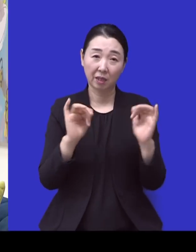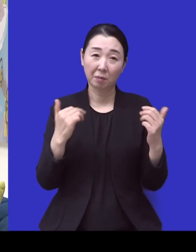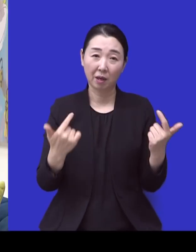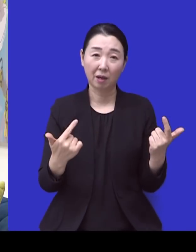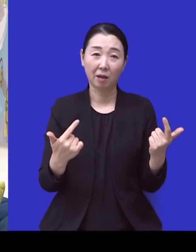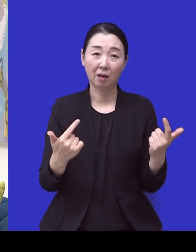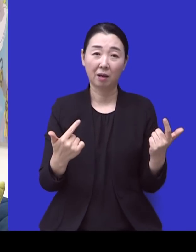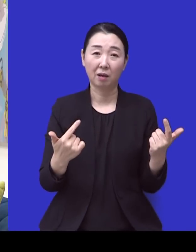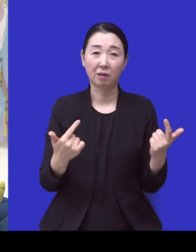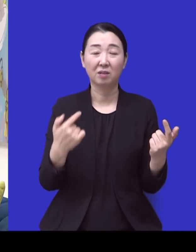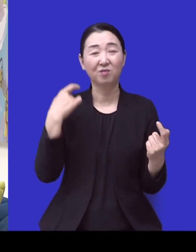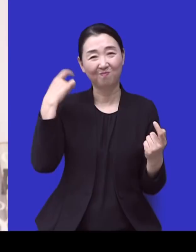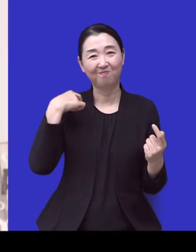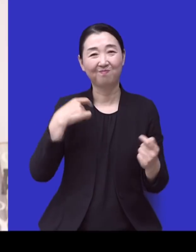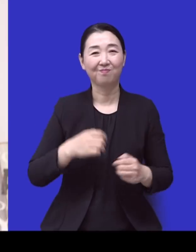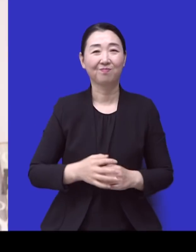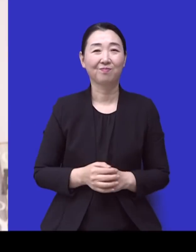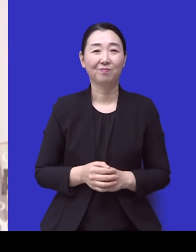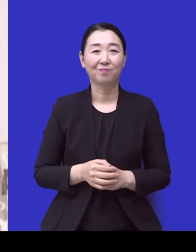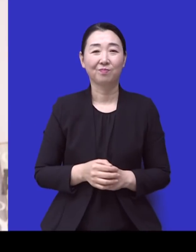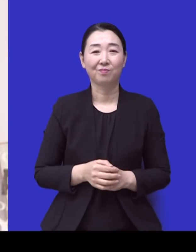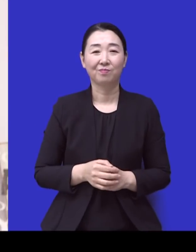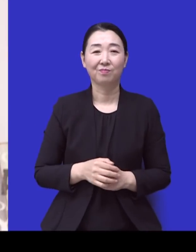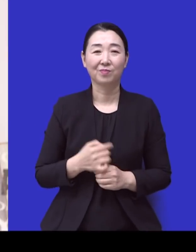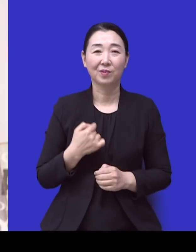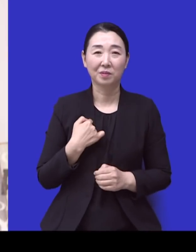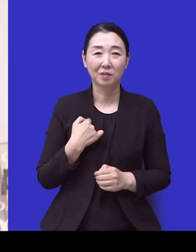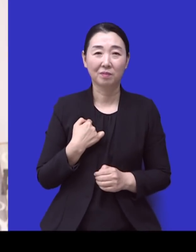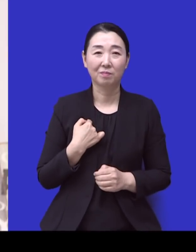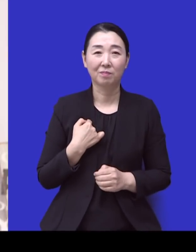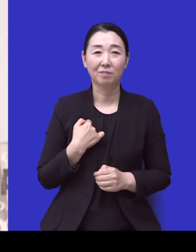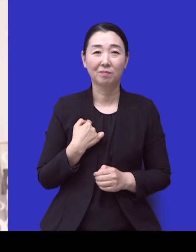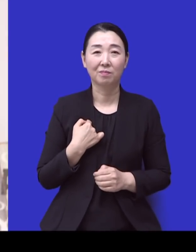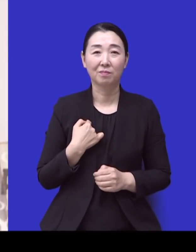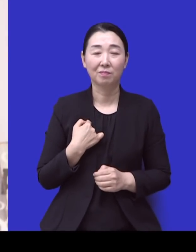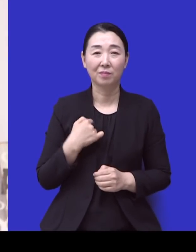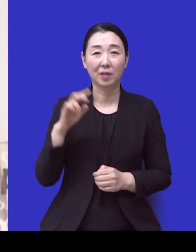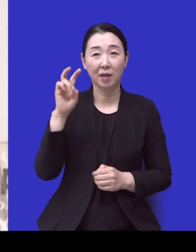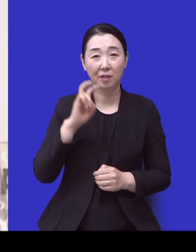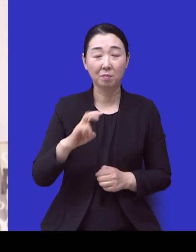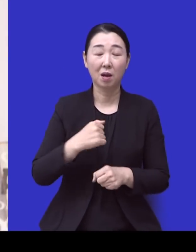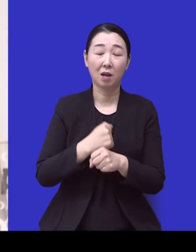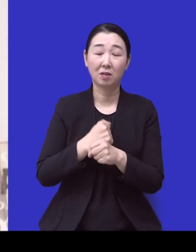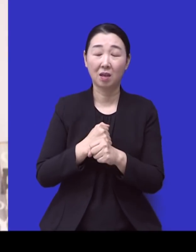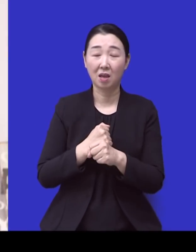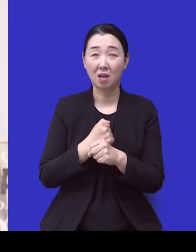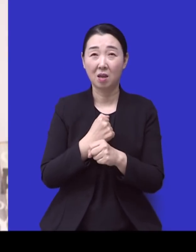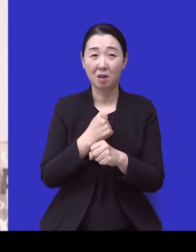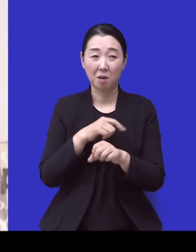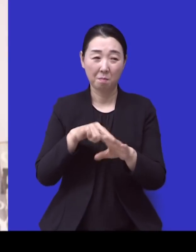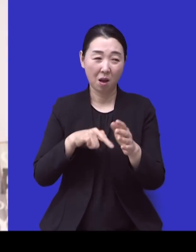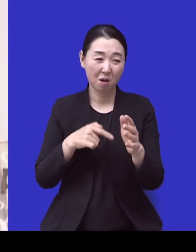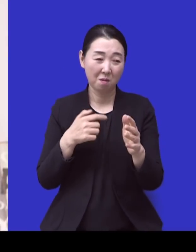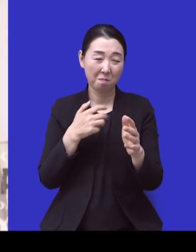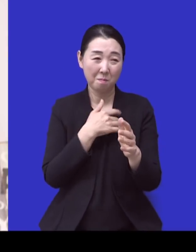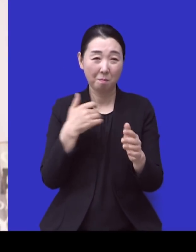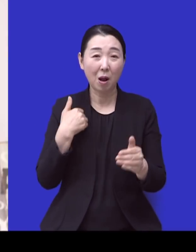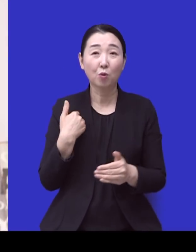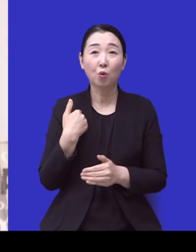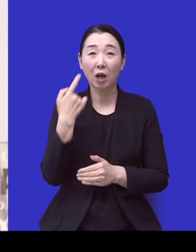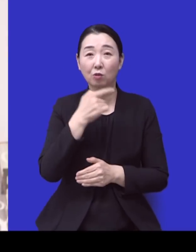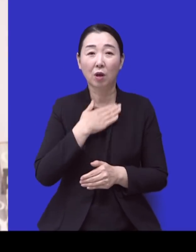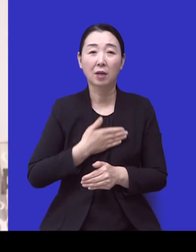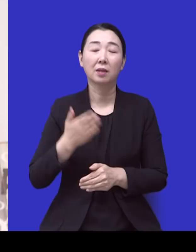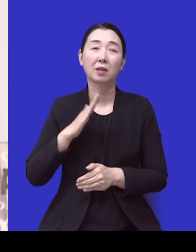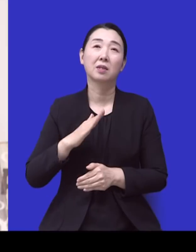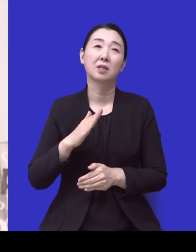아니구나 이런 걸 느끼게 되고 나는 진짜 뭐 음악을 하면서 채워질 줄 알았는데 사실 내가 원했던 건